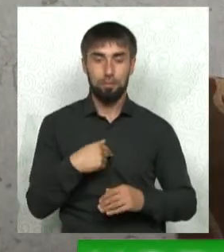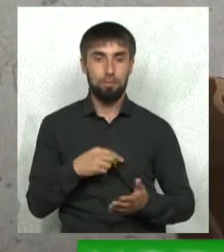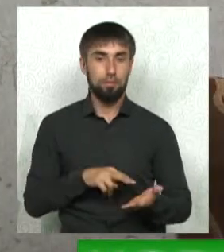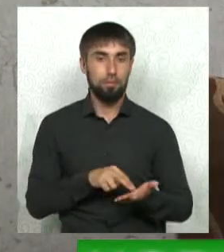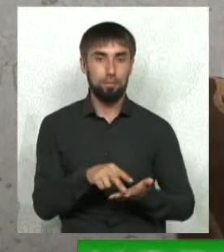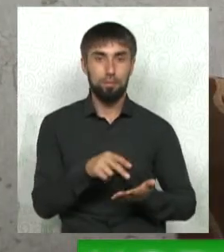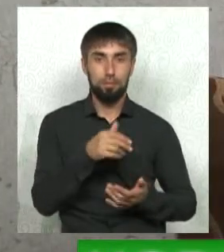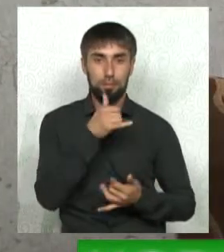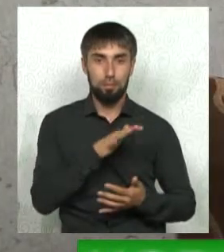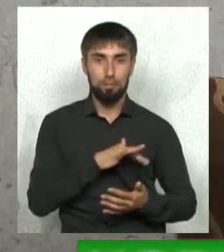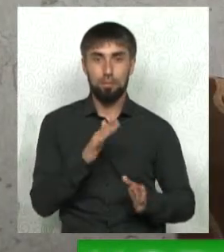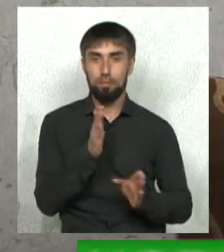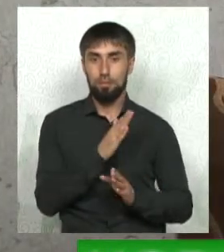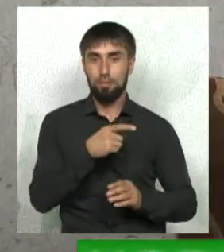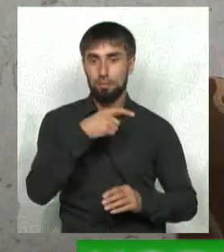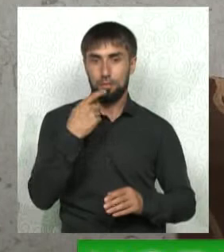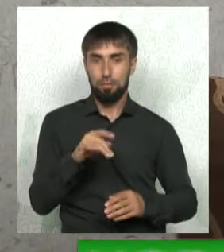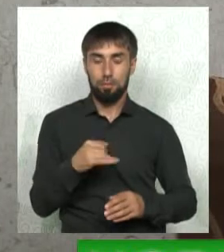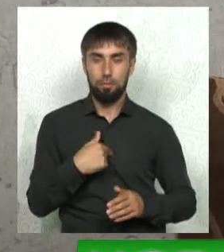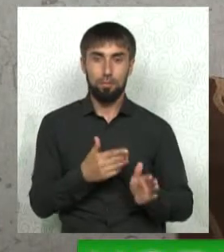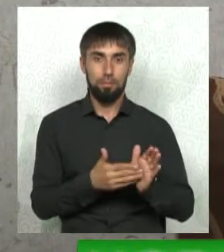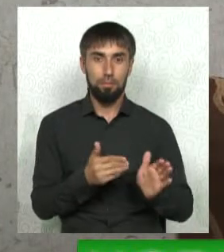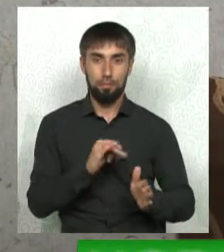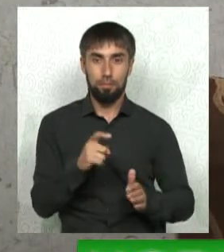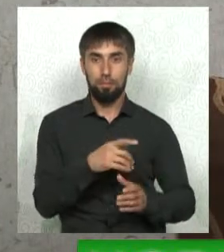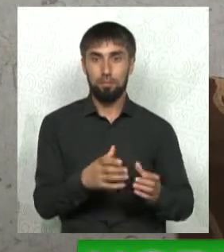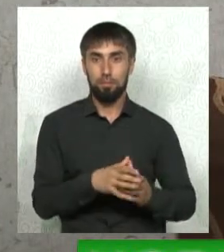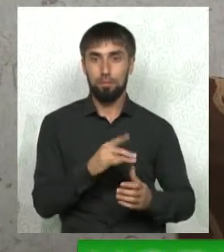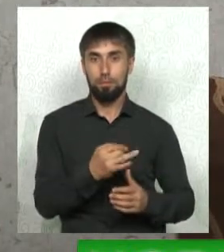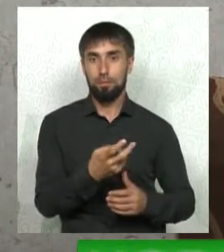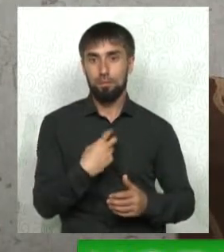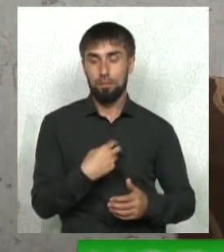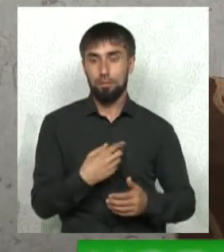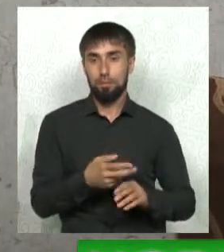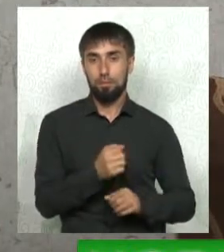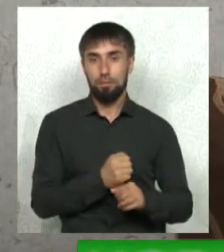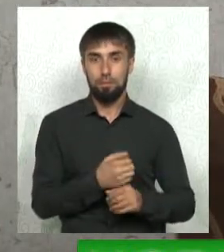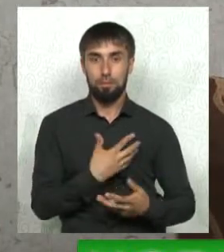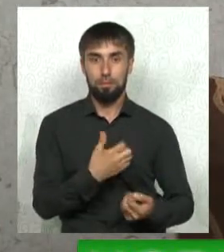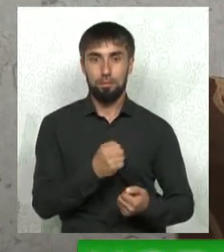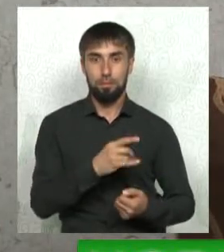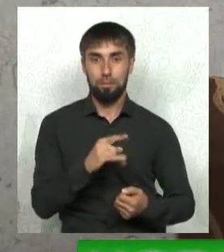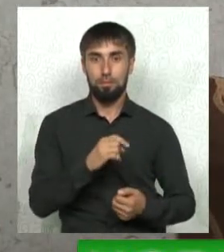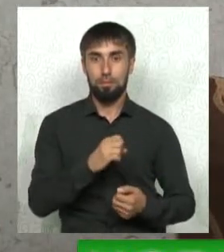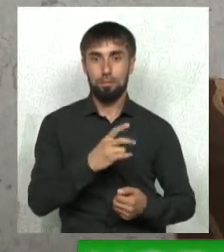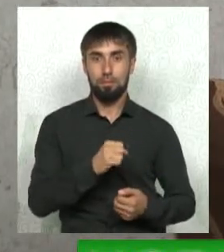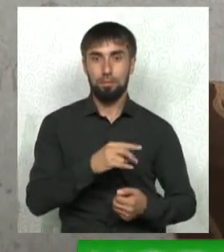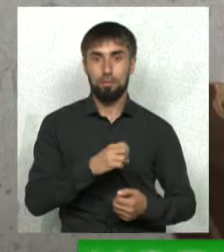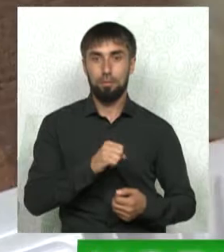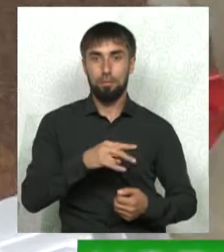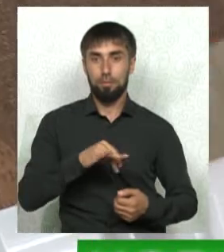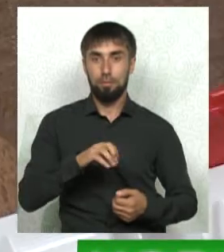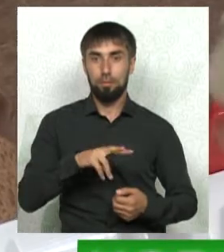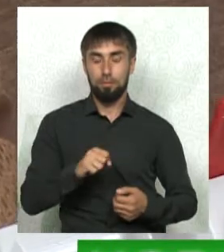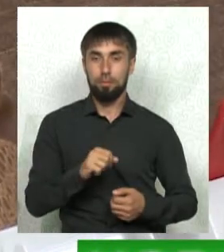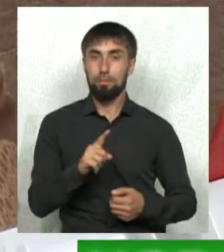было, и погода очень жарко. Вот я вызвала их, эту группу, и они мне вот сейчас сняли, взяли кровь на антитела. Я довольна,